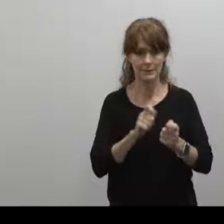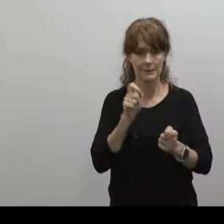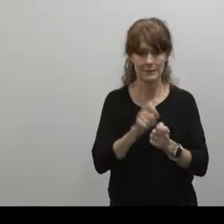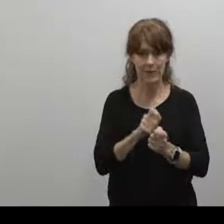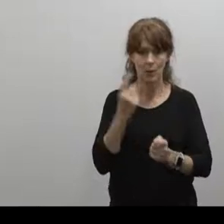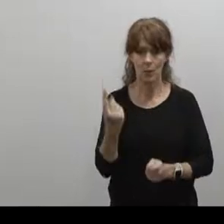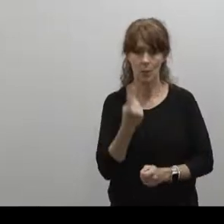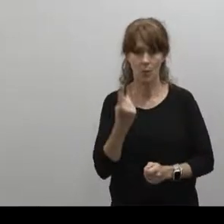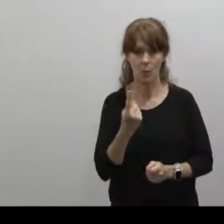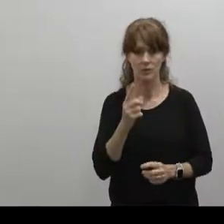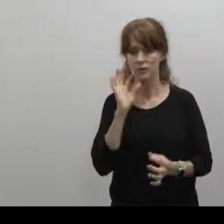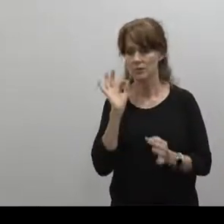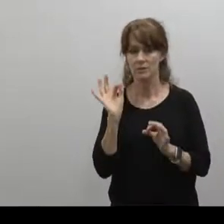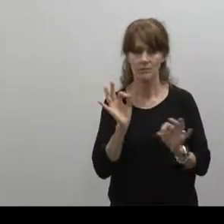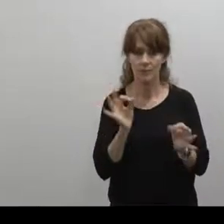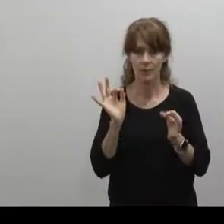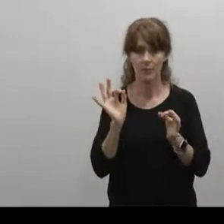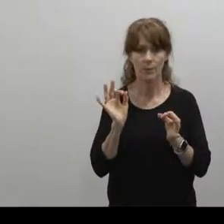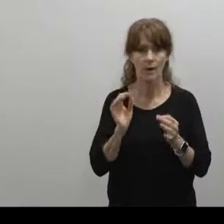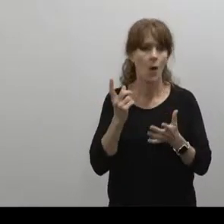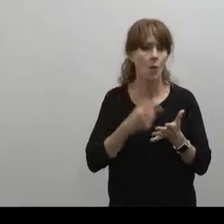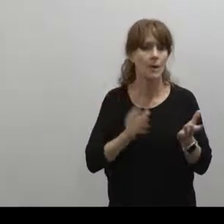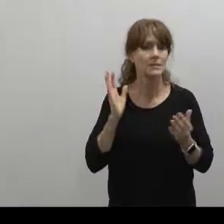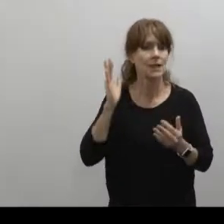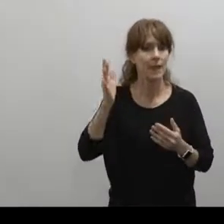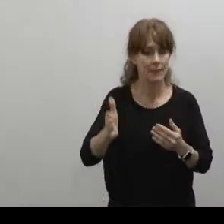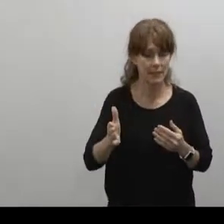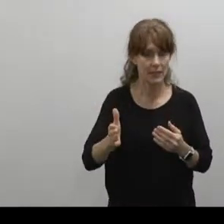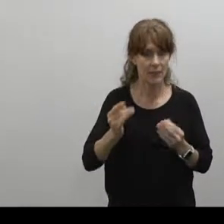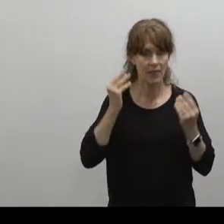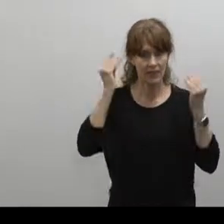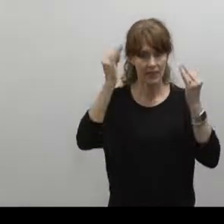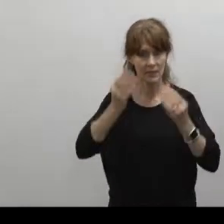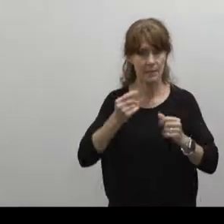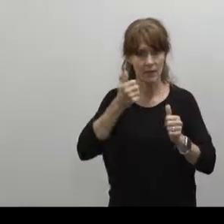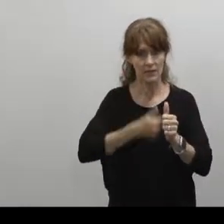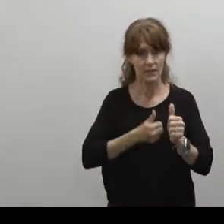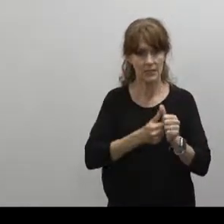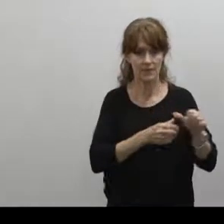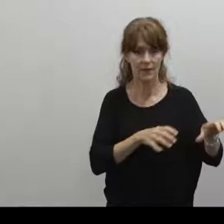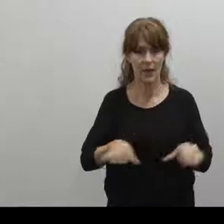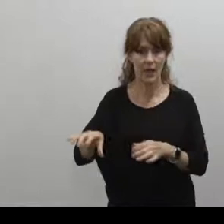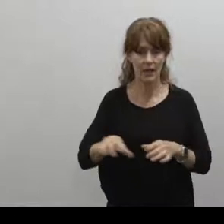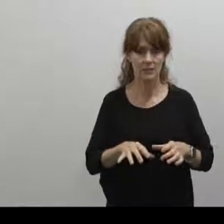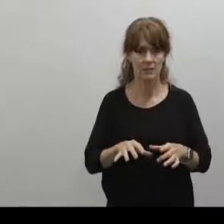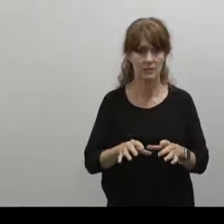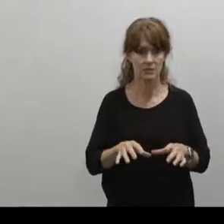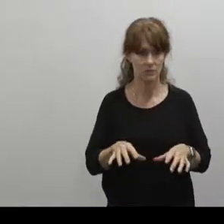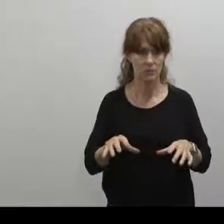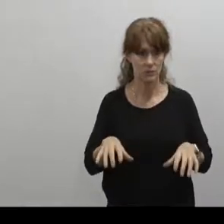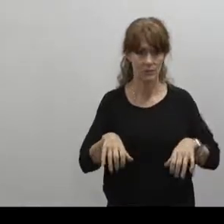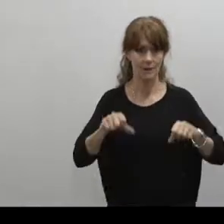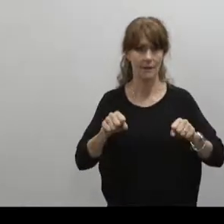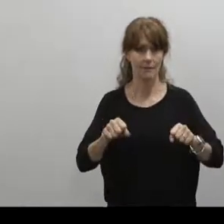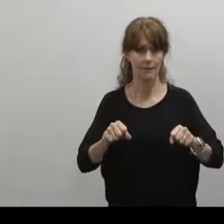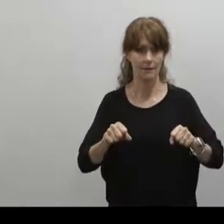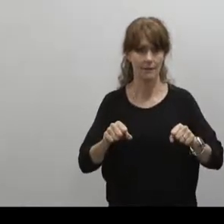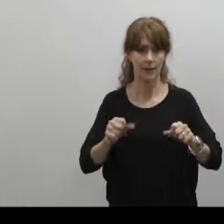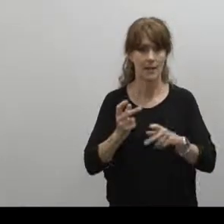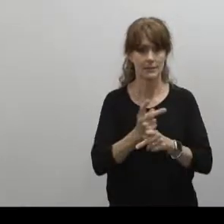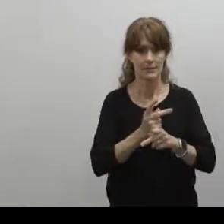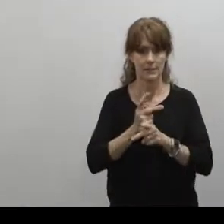ní mần mên chỉ cái hai thả tự đau chú bát lo sầm rạp dương thư nô tê ní kron tại chỉ ca bằng hành tru tru sầm rạp ở dương bên đất mưu tư